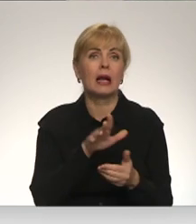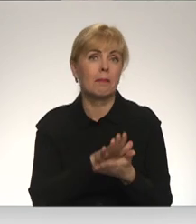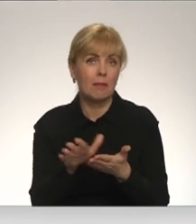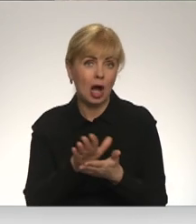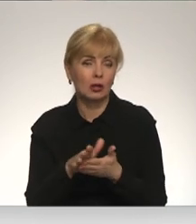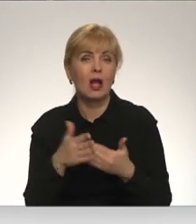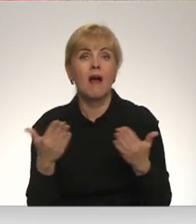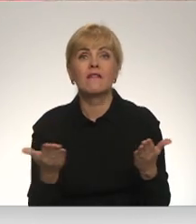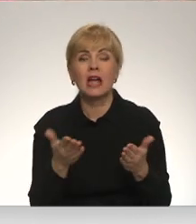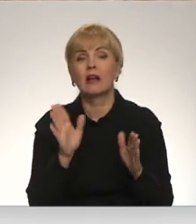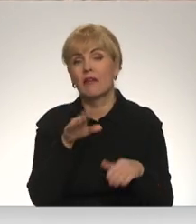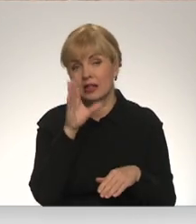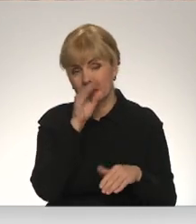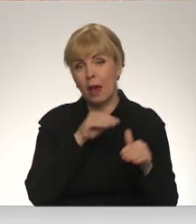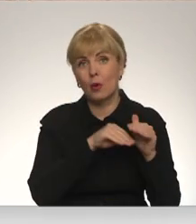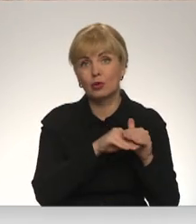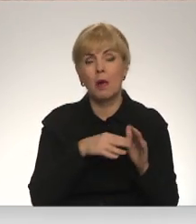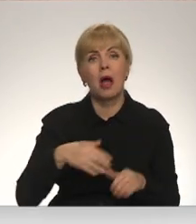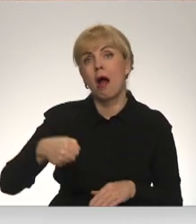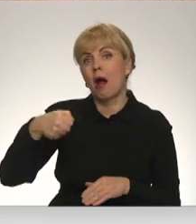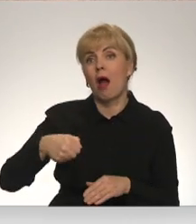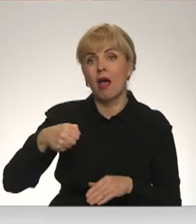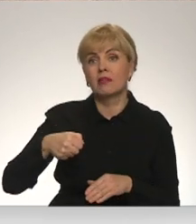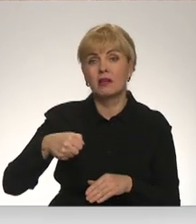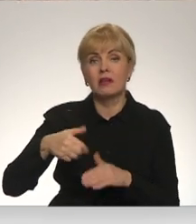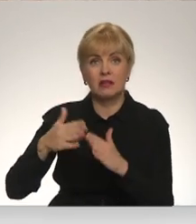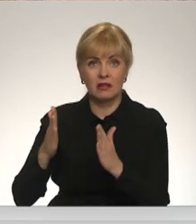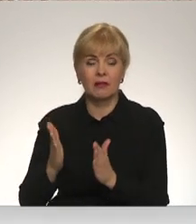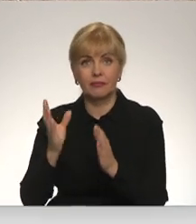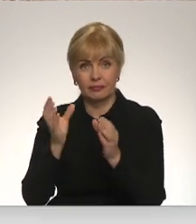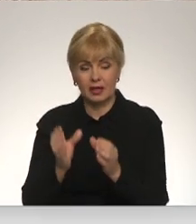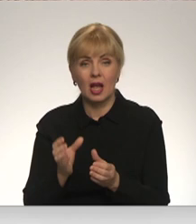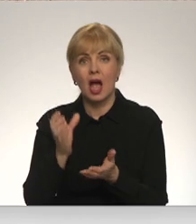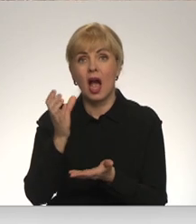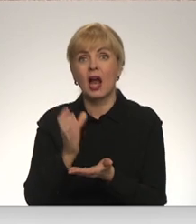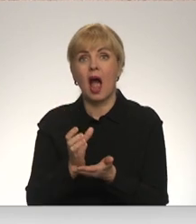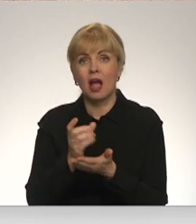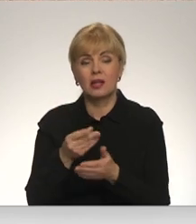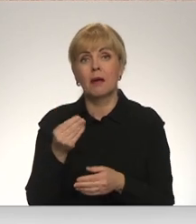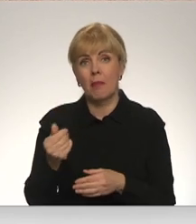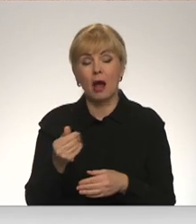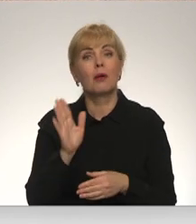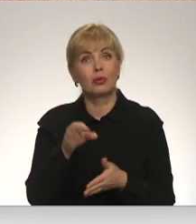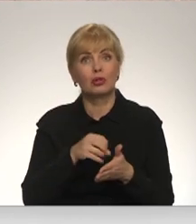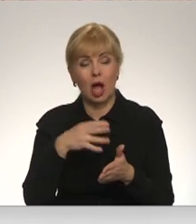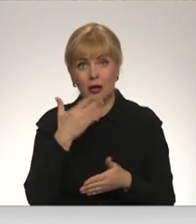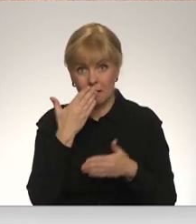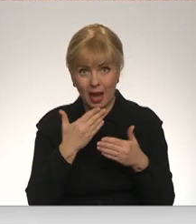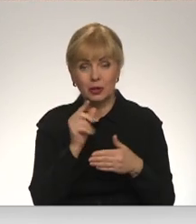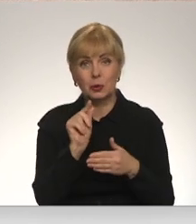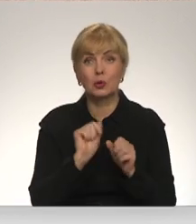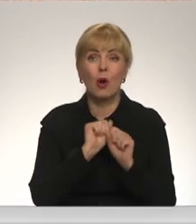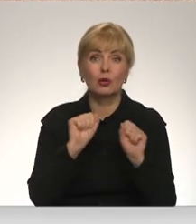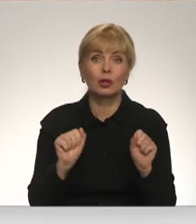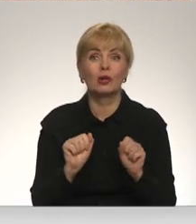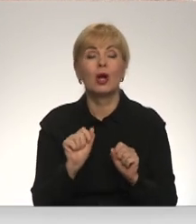gan vieglāk uzglabāt. Kāpēc tad kanniņās pērkam degvielu? Nu, tāpēc, ka laikam būs dārgāk. Un tad jūs mēģināt nodrošināties? Nē,